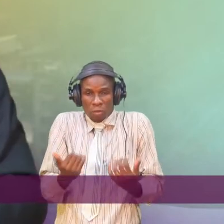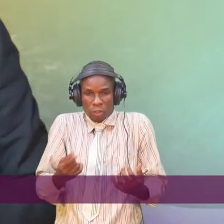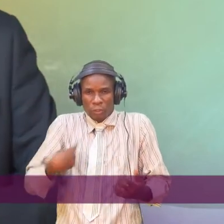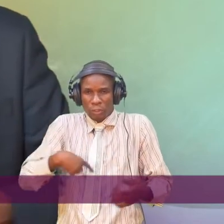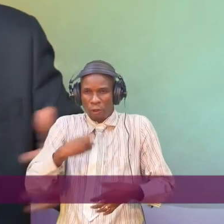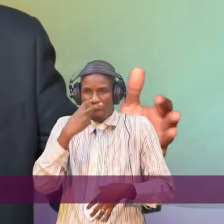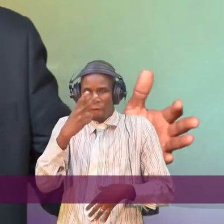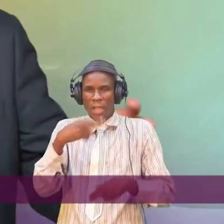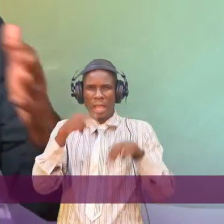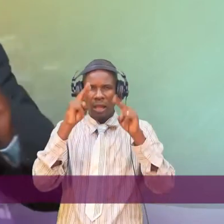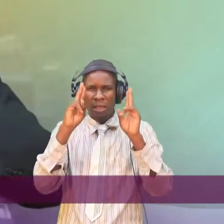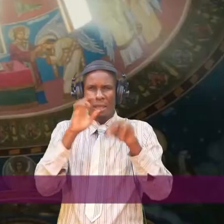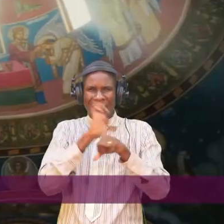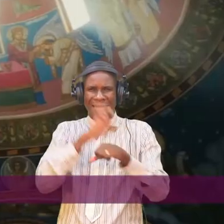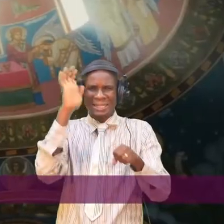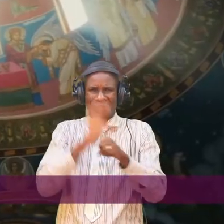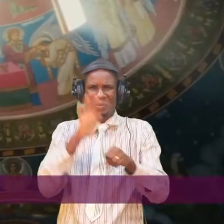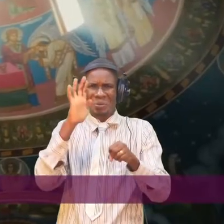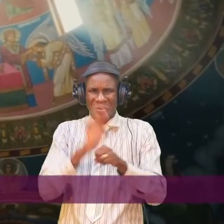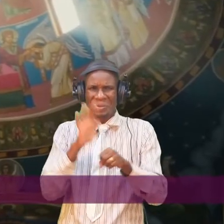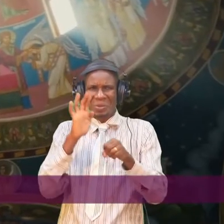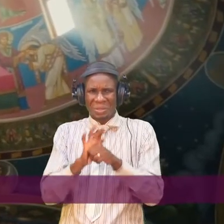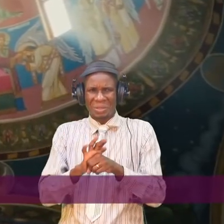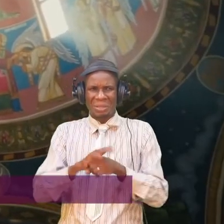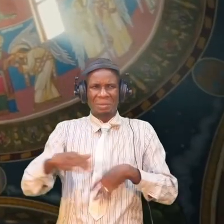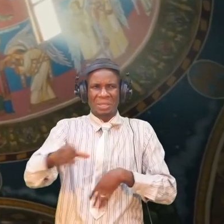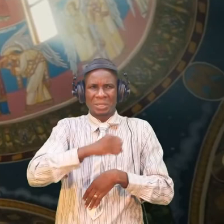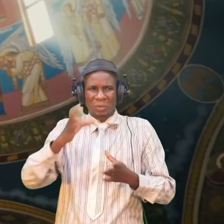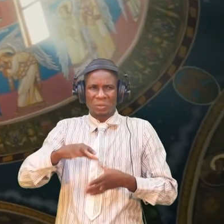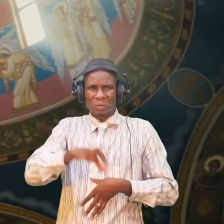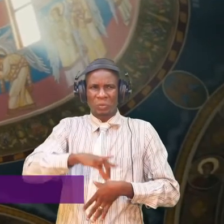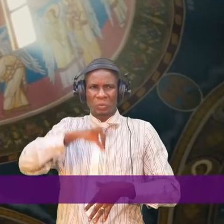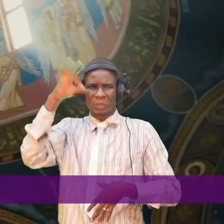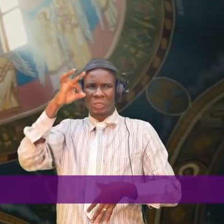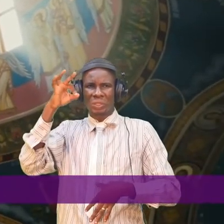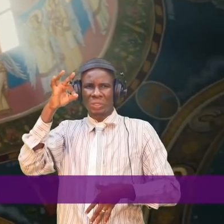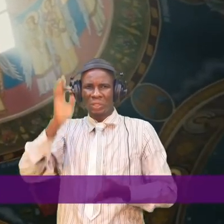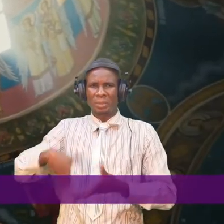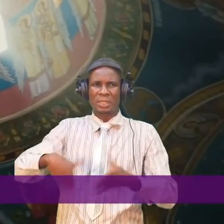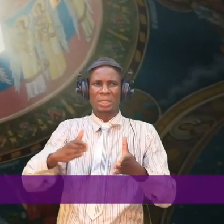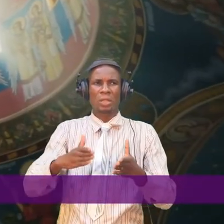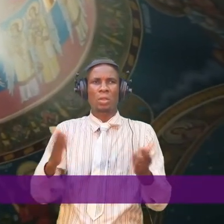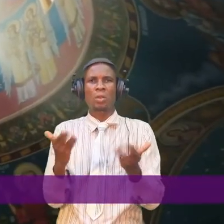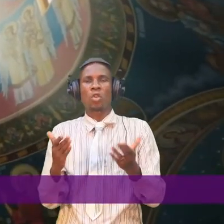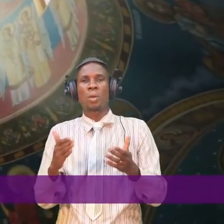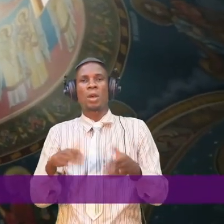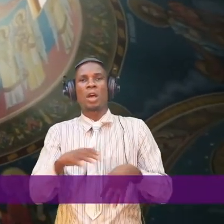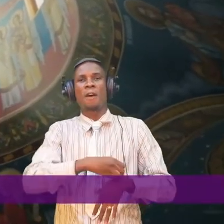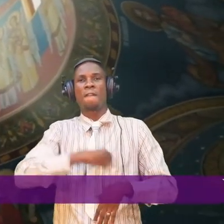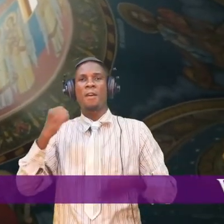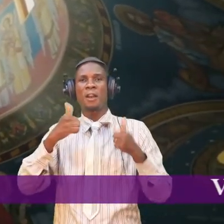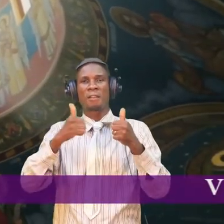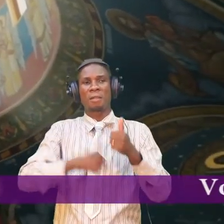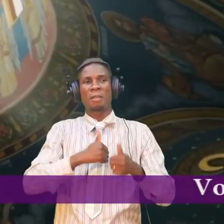Ndiyo maana leo tunaona madini nyingi na madhehebu mengi wanaweka masharti ya